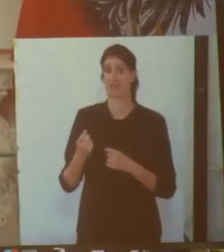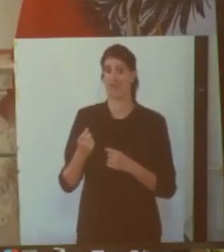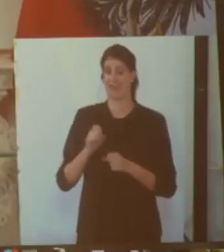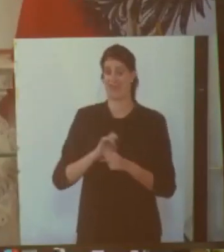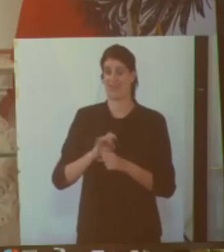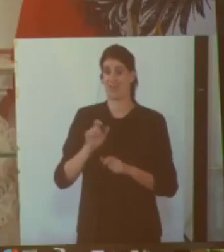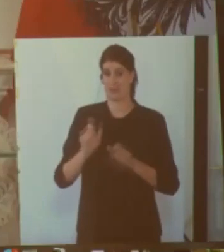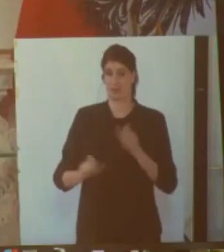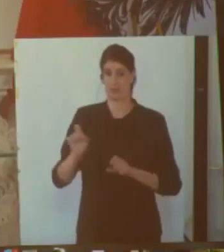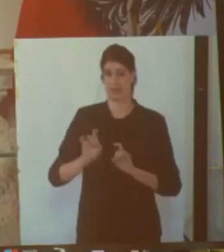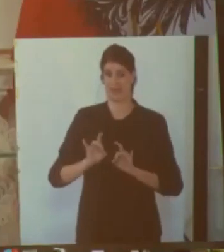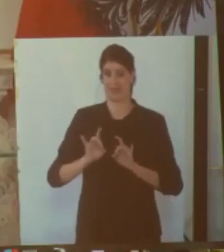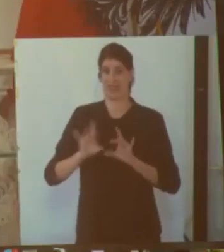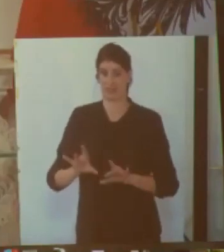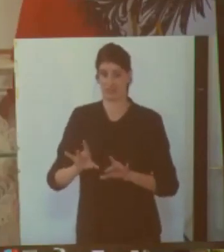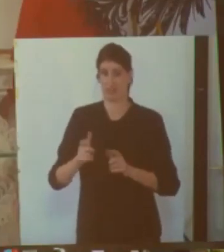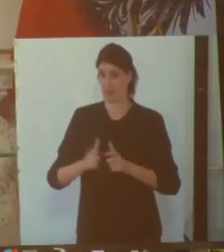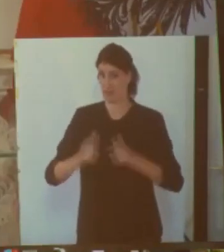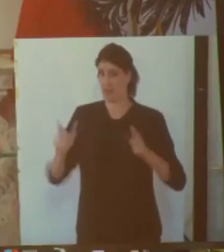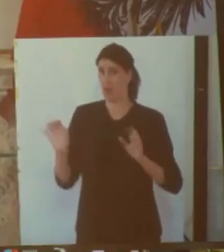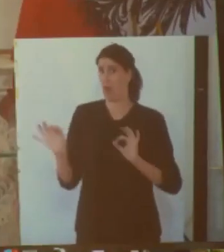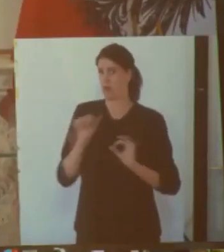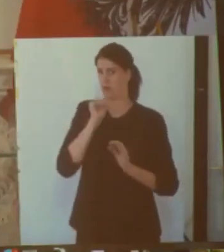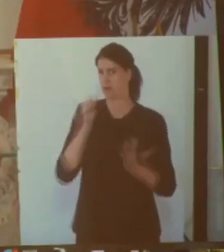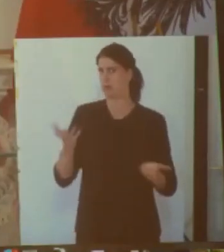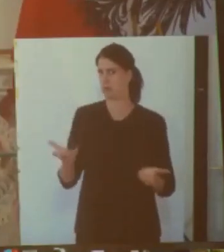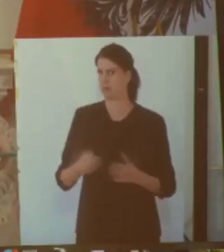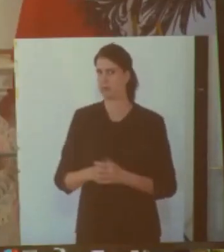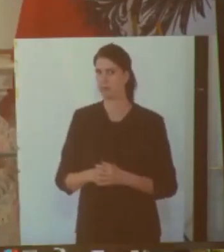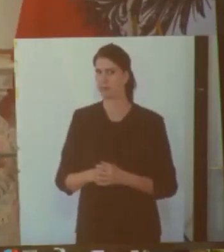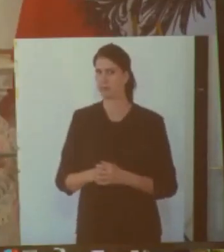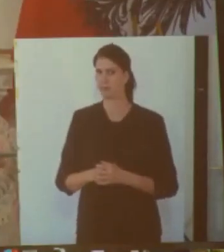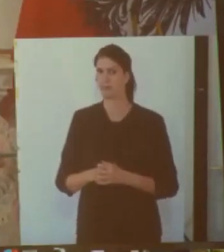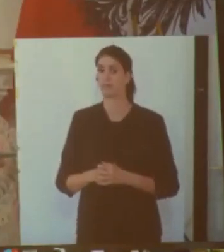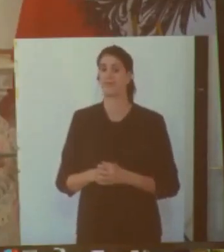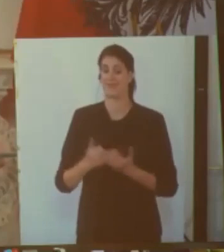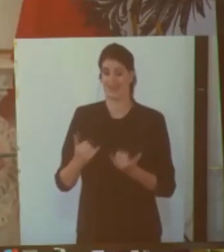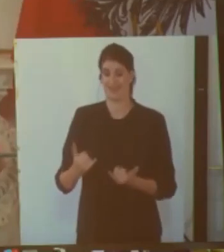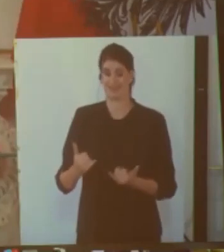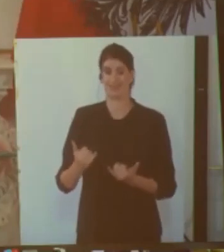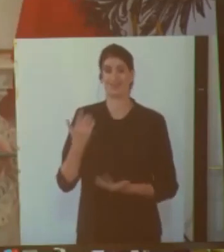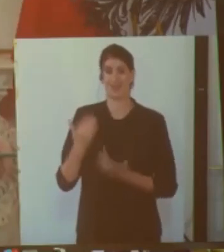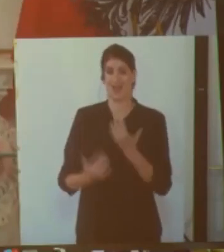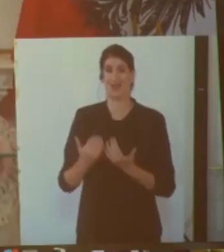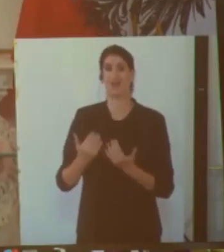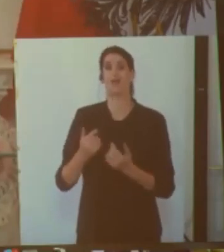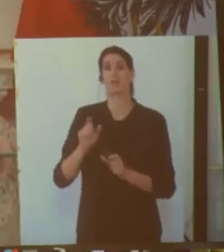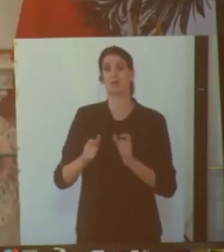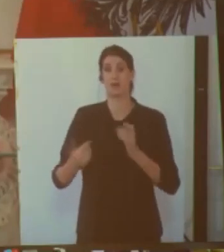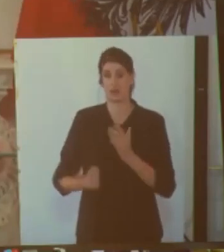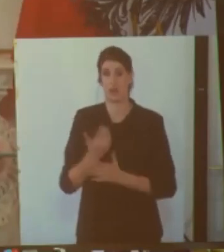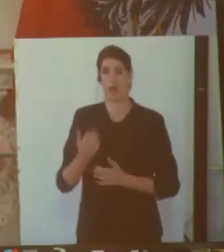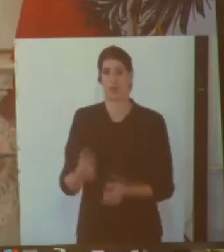Zahlen in Österreich kommt. Die steigende Anzahl von Neuinfizierten führt